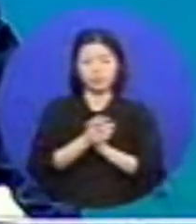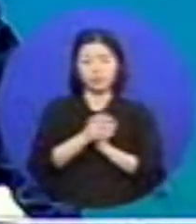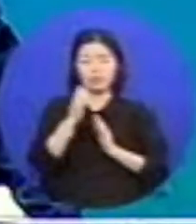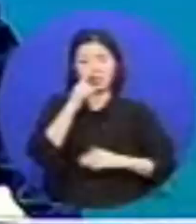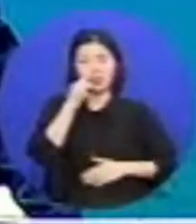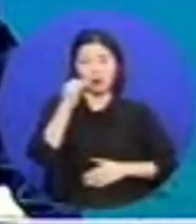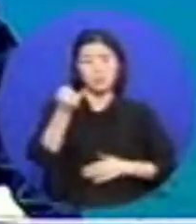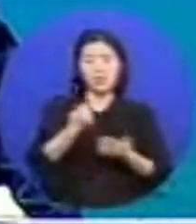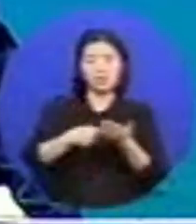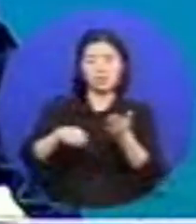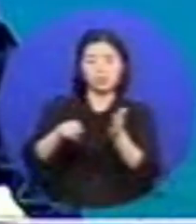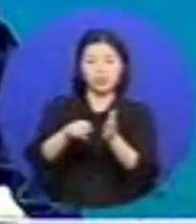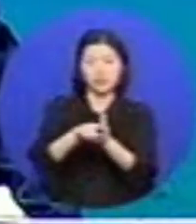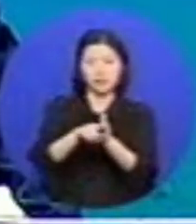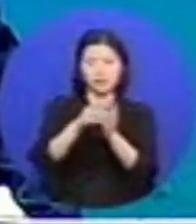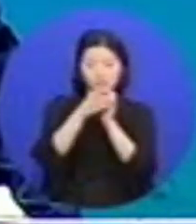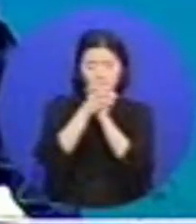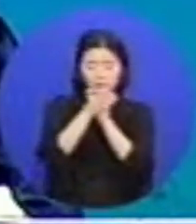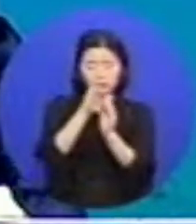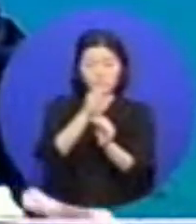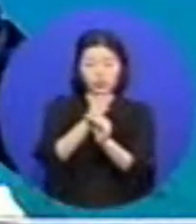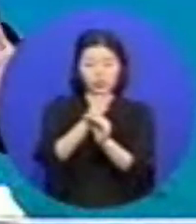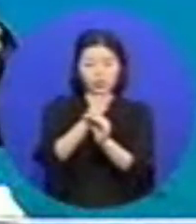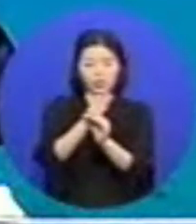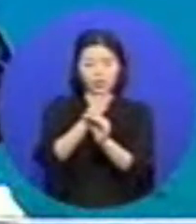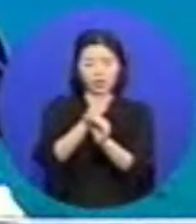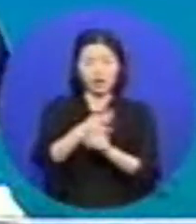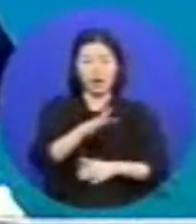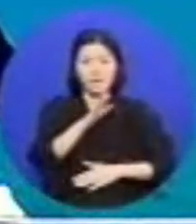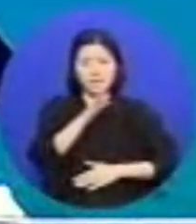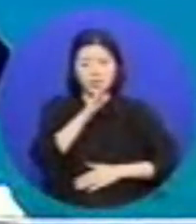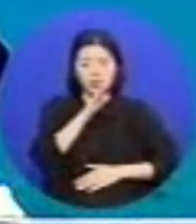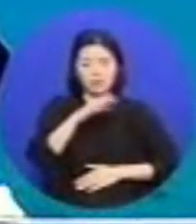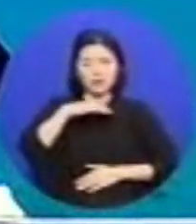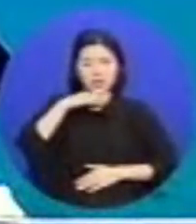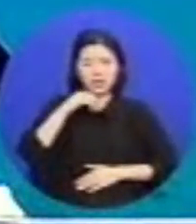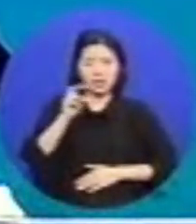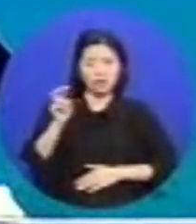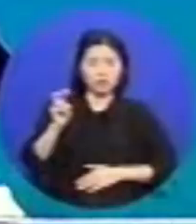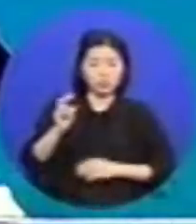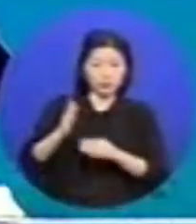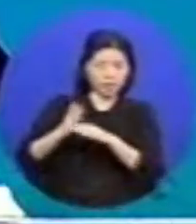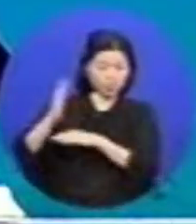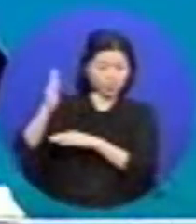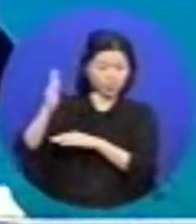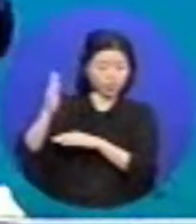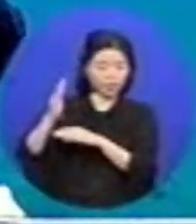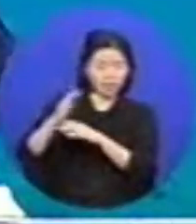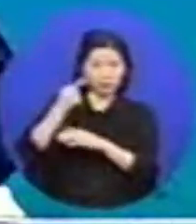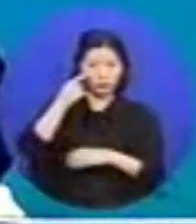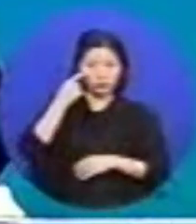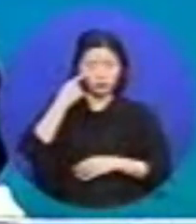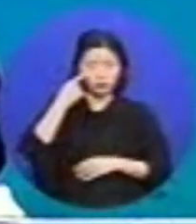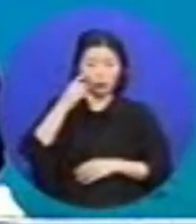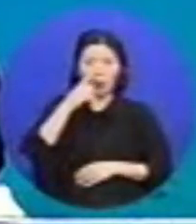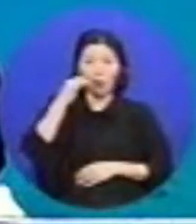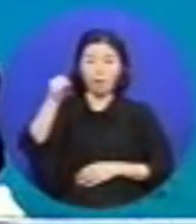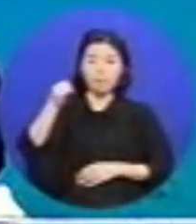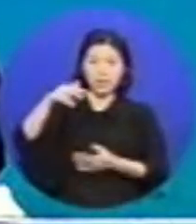엄마를 위해서 기도를 하는데 비로소 스무 살 넘는 나이에 눈으로 엄마를 보는